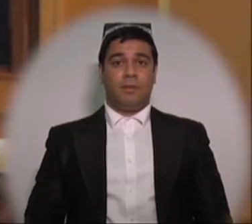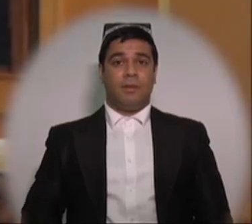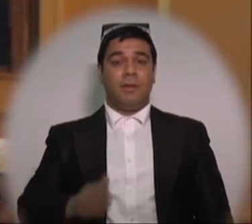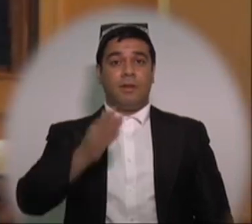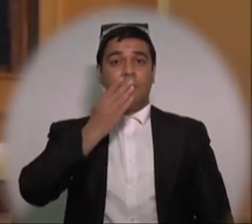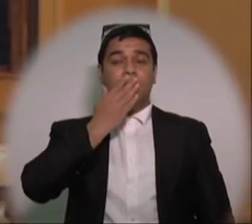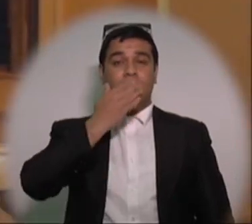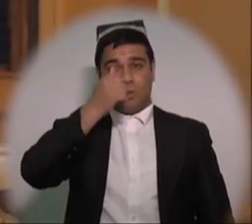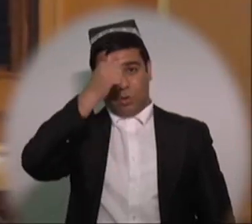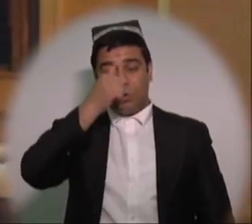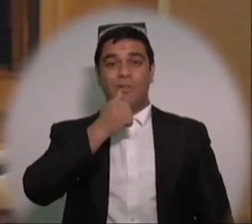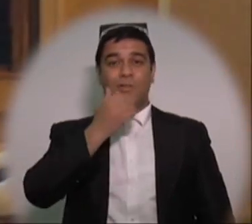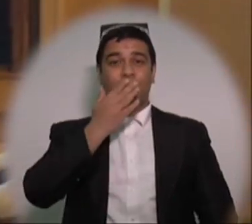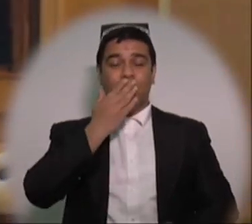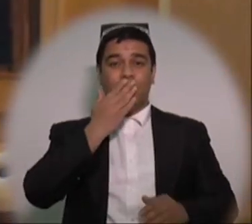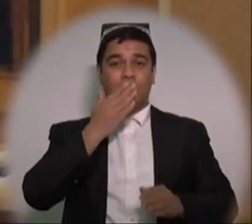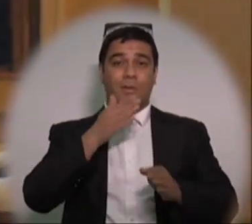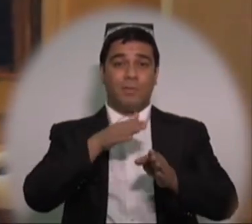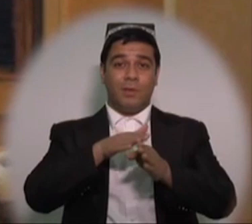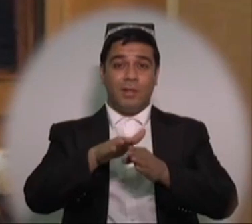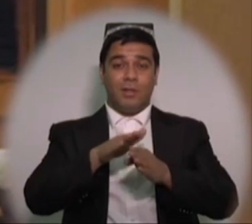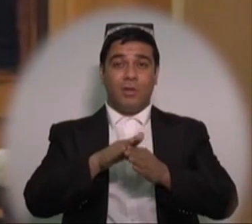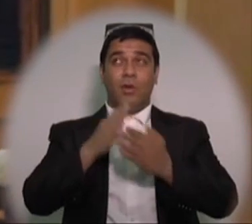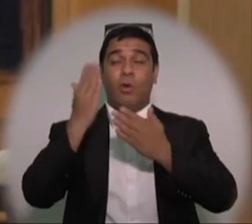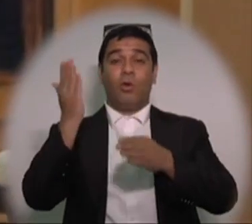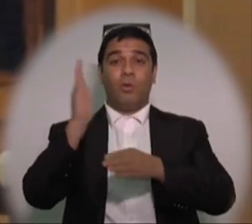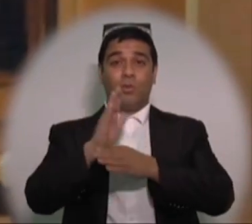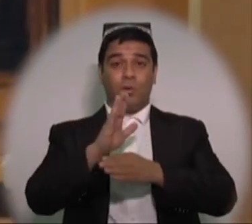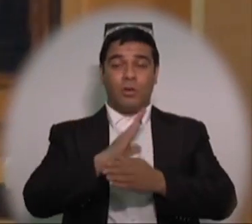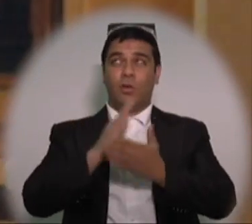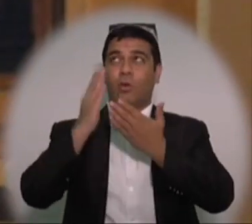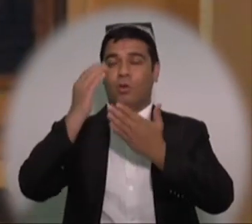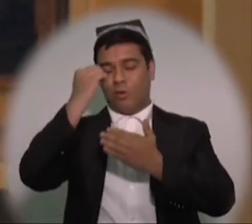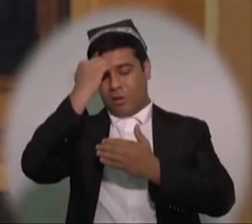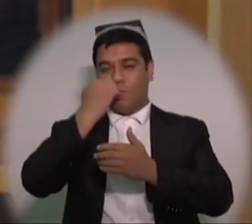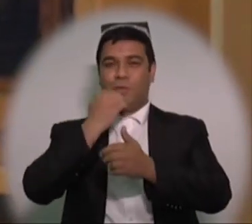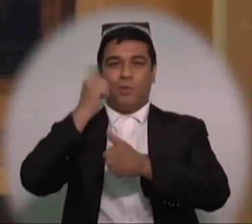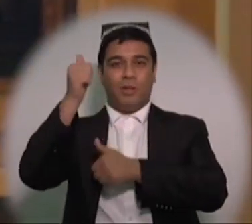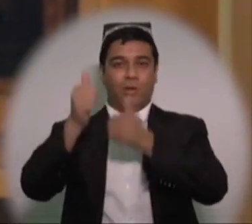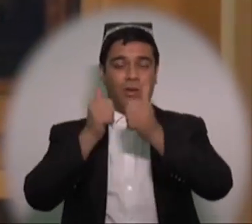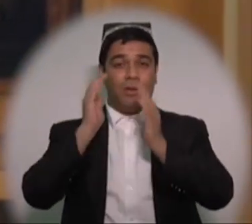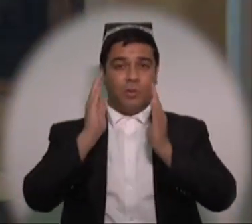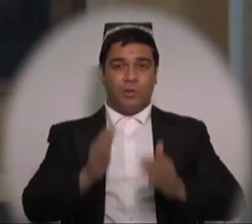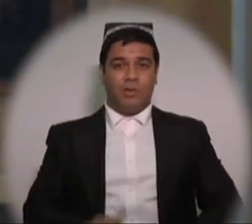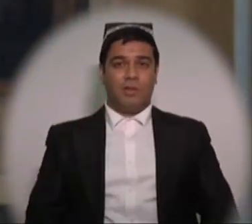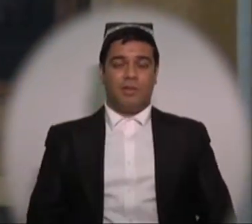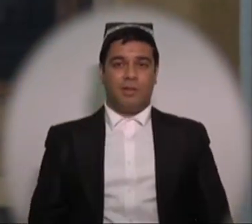Ramazan ayı rozasını tutuşunu bizlerge farz kılgan Allah Teala'ga hamdü senalar